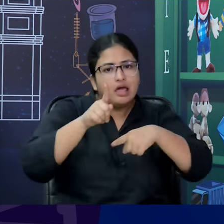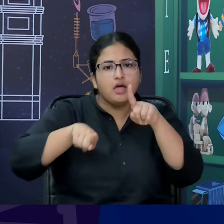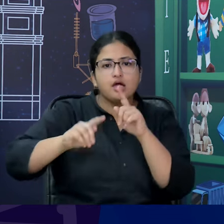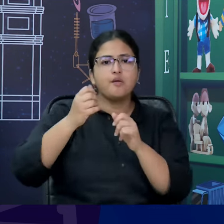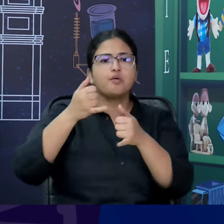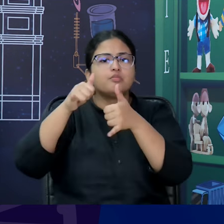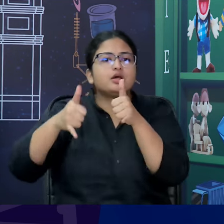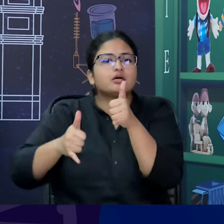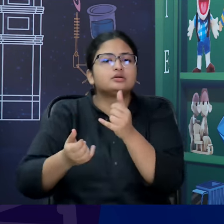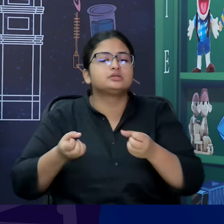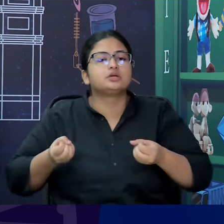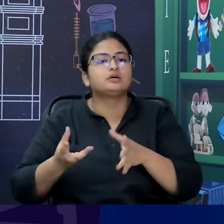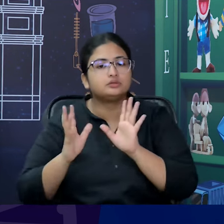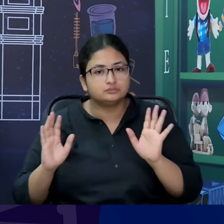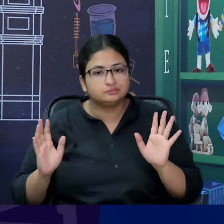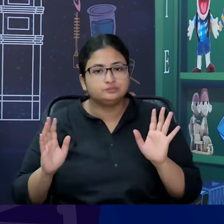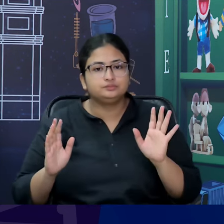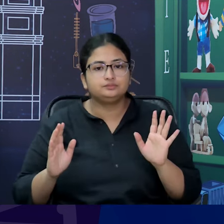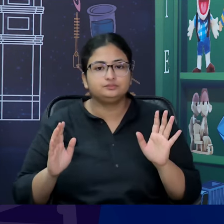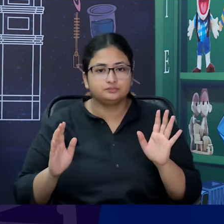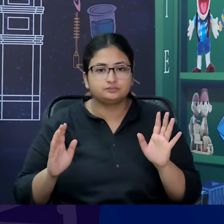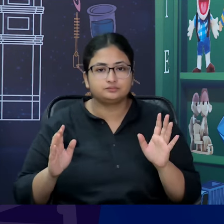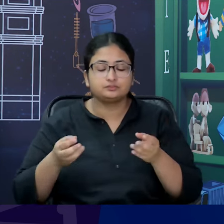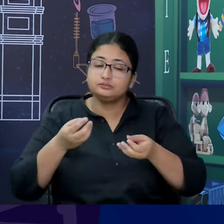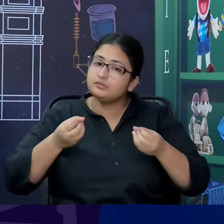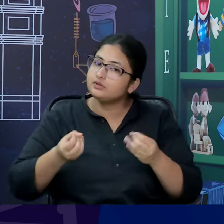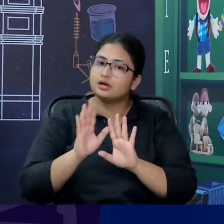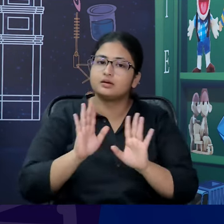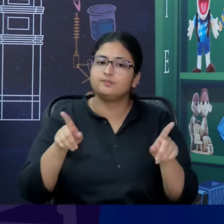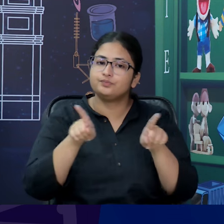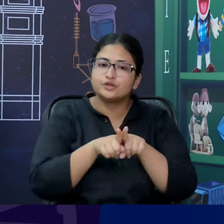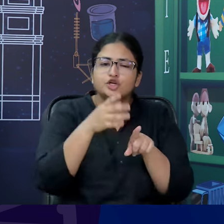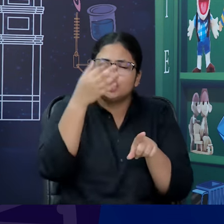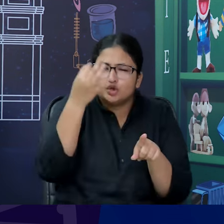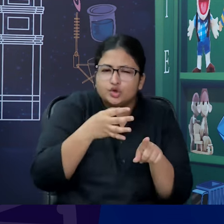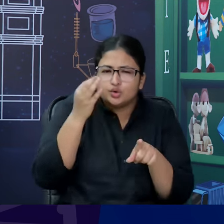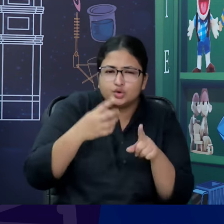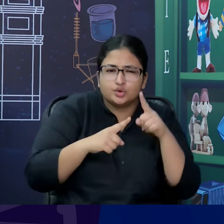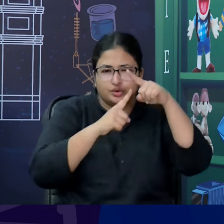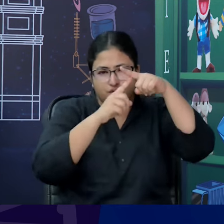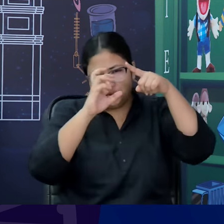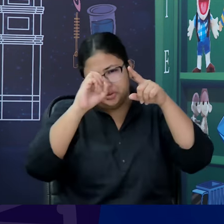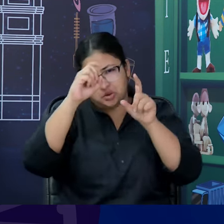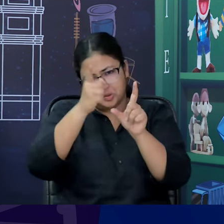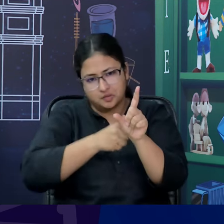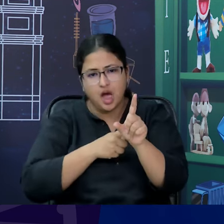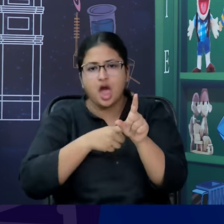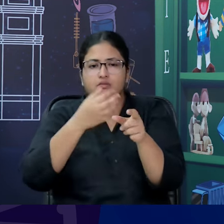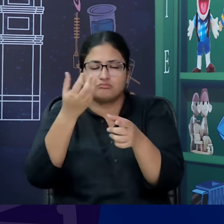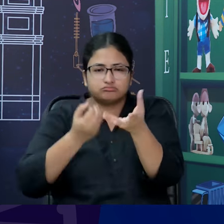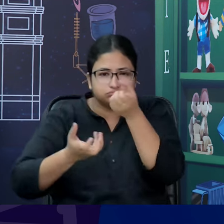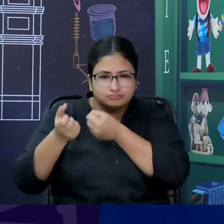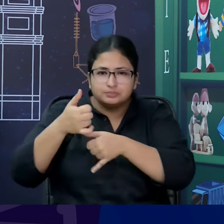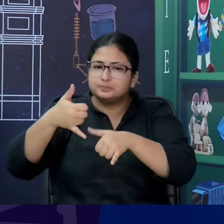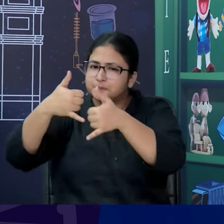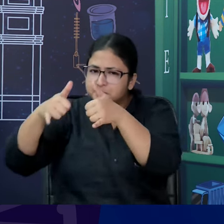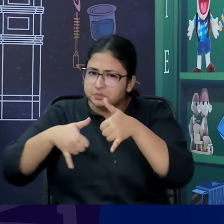वह घर हर घर में जो बच्चे हैं व सभी अपने अपने नए खेल बना लेते हैं सब घर एक कर देने